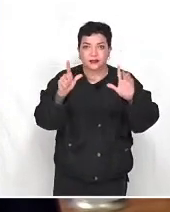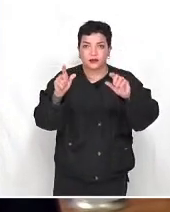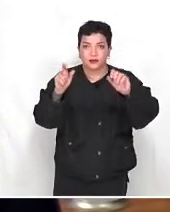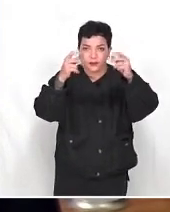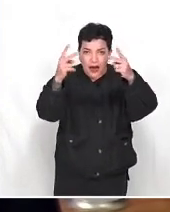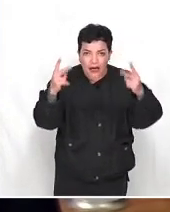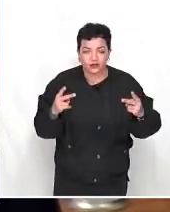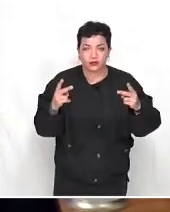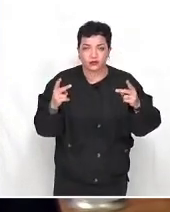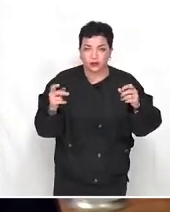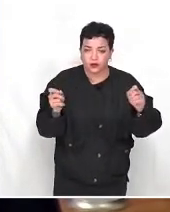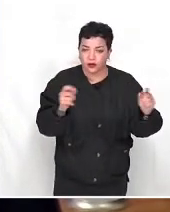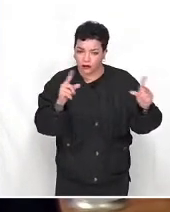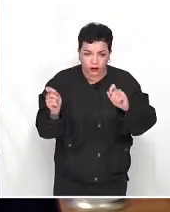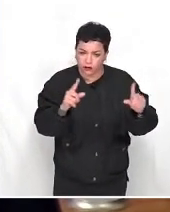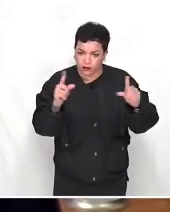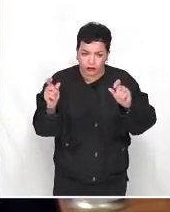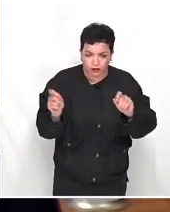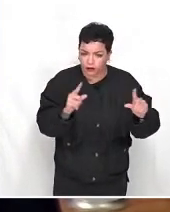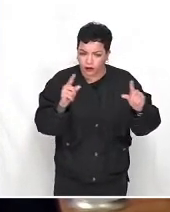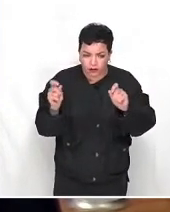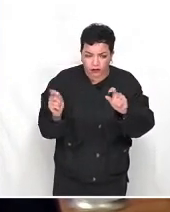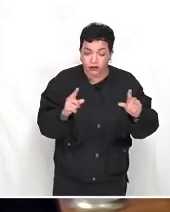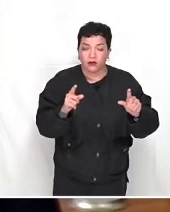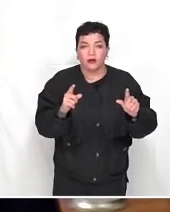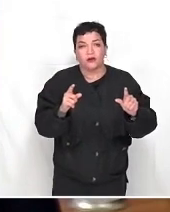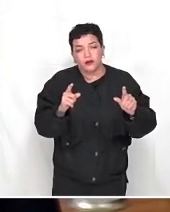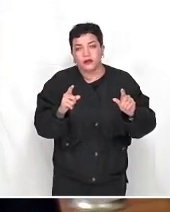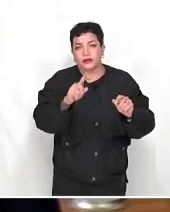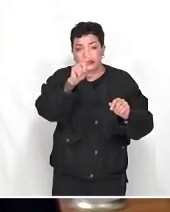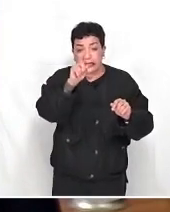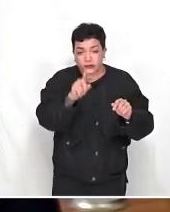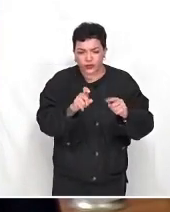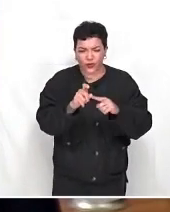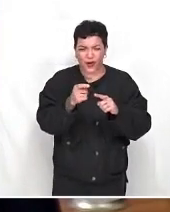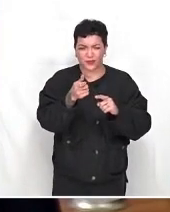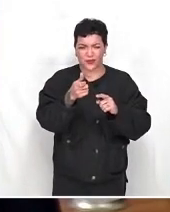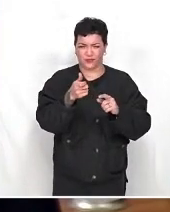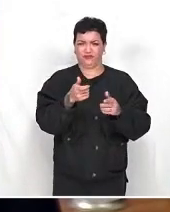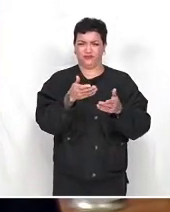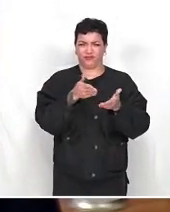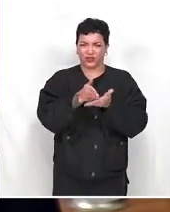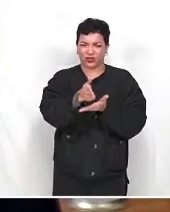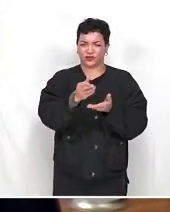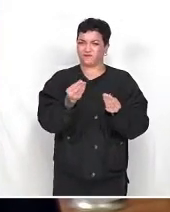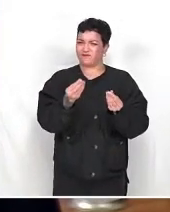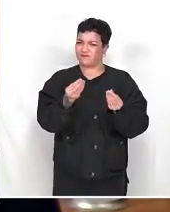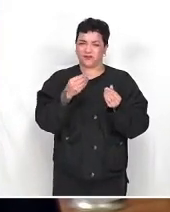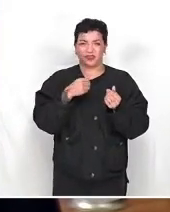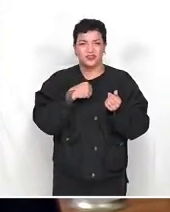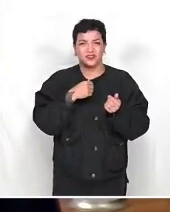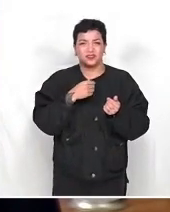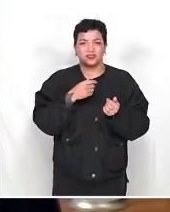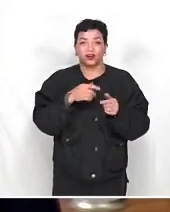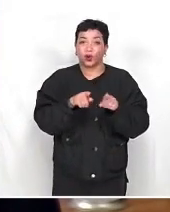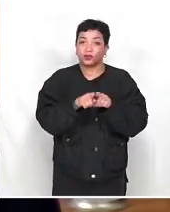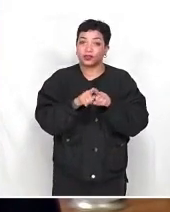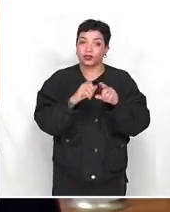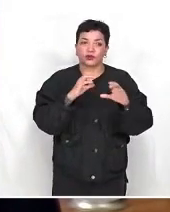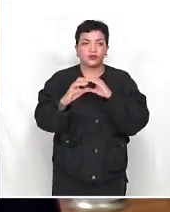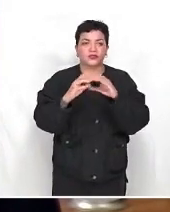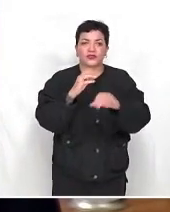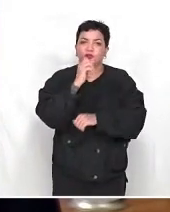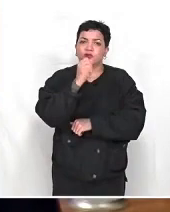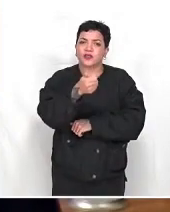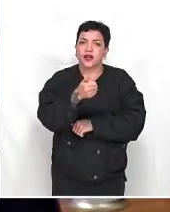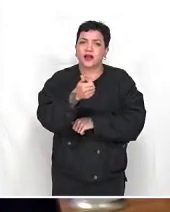dans lequel on trouve, cette fois encore, quelques questions biaisées, sans compter qu'il n'y a pas eu de communication en amont